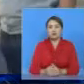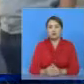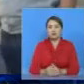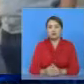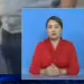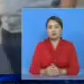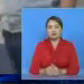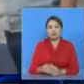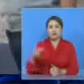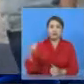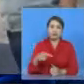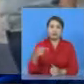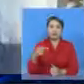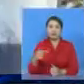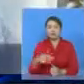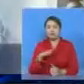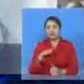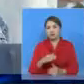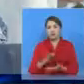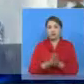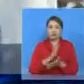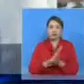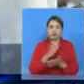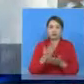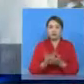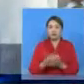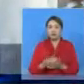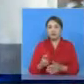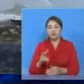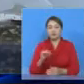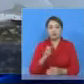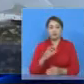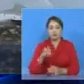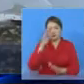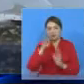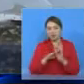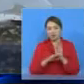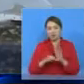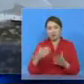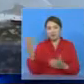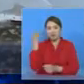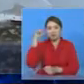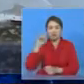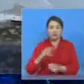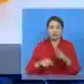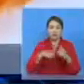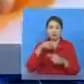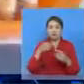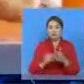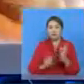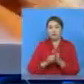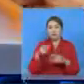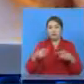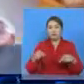енді обычно 1000 теңге. Алға ауданынан келген Дария Бейсенова мемлекет тарапынан грант жеңіп алып ісін бастаған. Қазіргі таңда